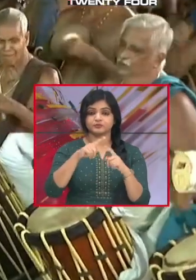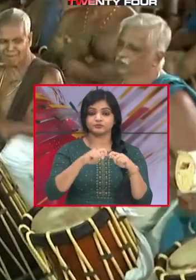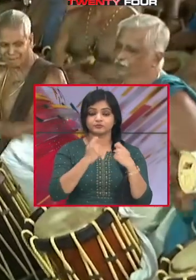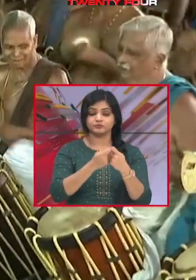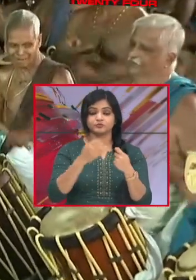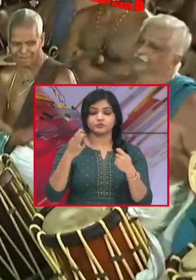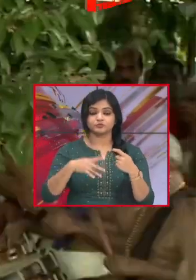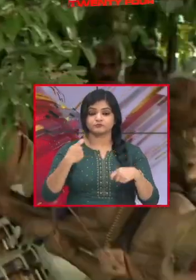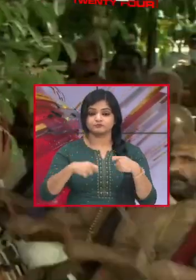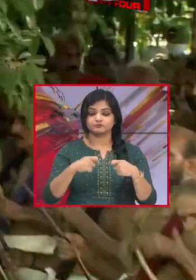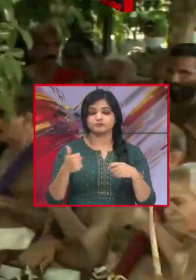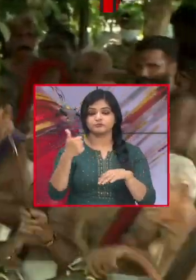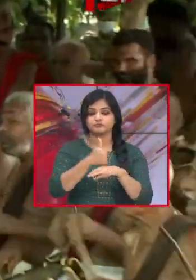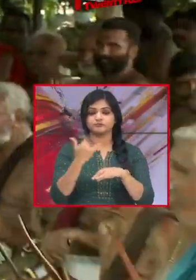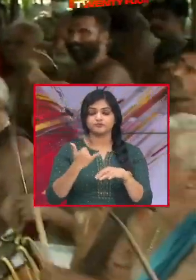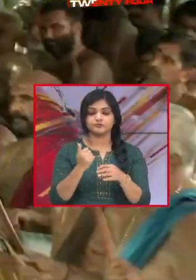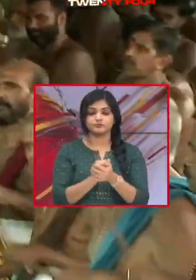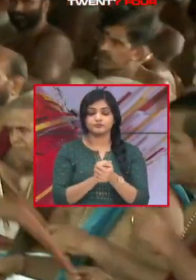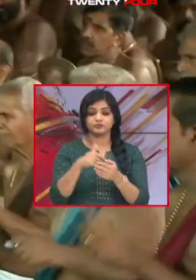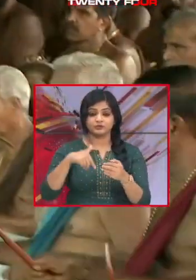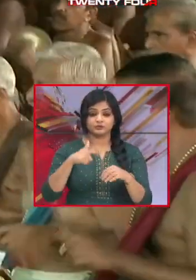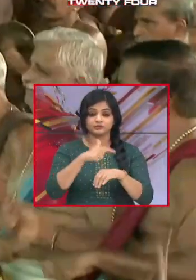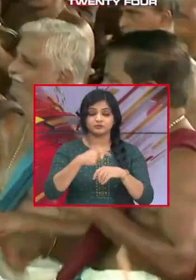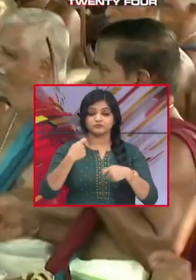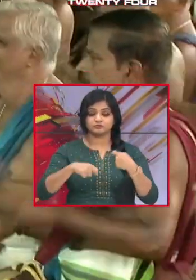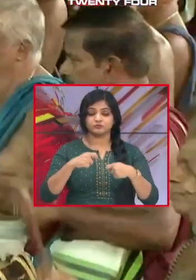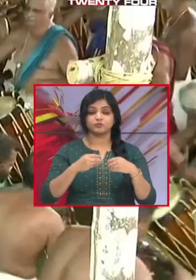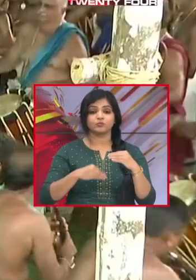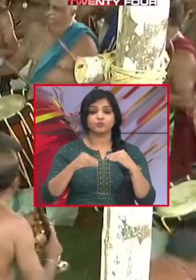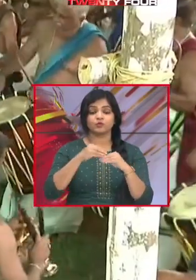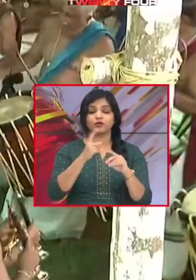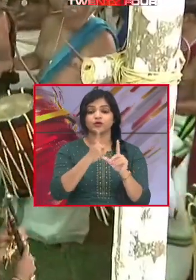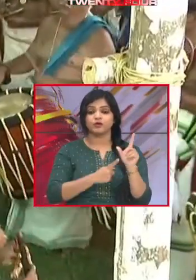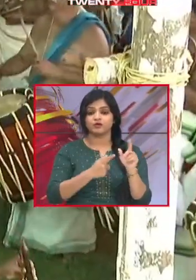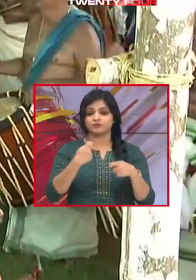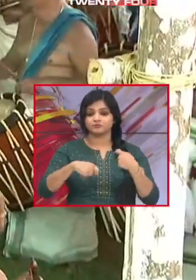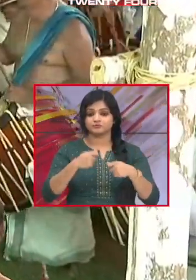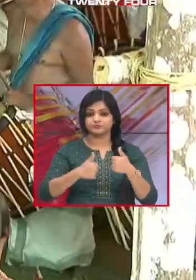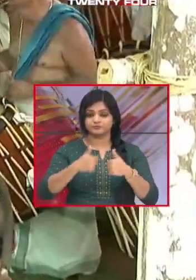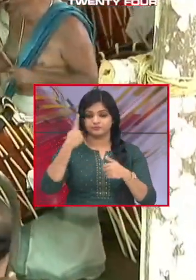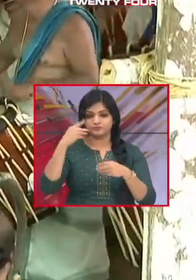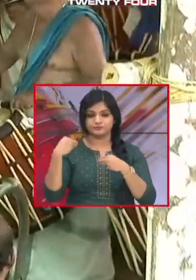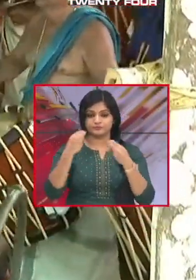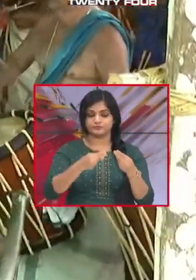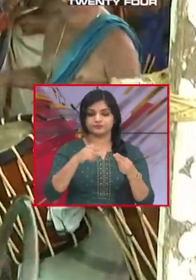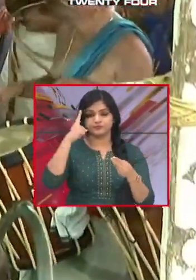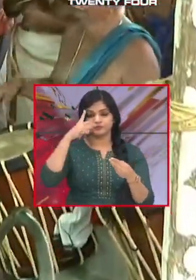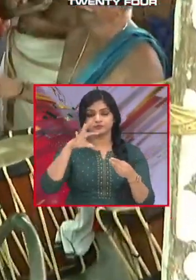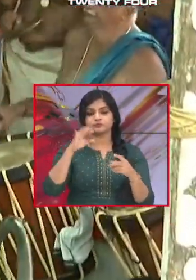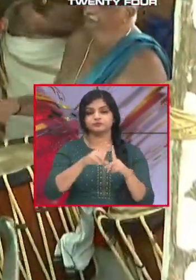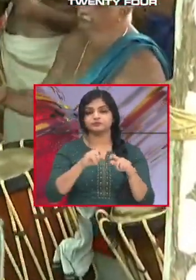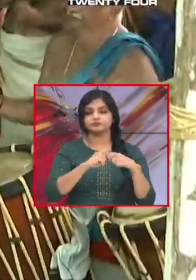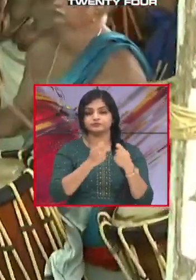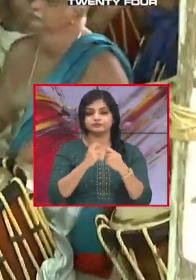പുതിയ മേളപ്രമാണി വരും. ഇത്തവണ പൂരത്തിന് കൂടുതൽ ചെറുപ്പക്കാരായ മേളക്കാർക്ക് അവസരം നൽകുന്നതടക്കമുള്ള തീരുമാനമാണ് ഇരു ദേവസ്വങ്ങളും